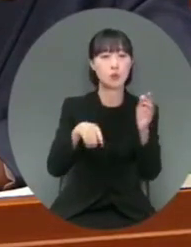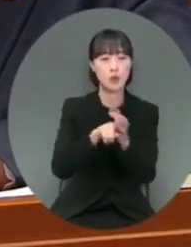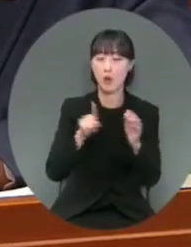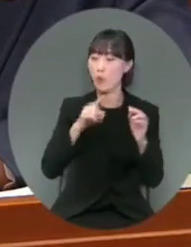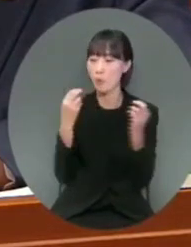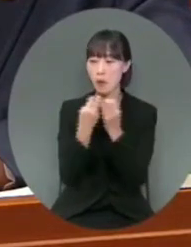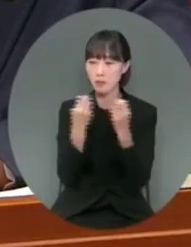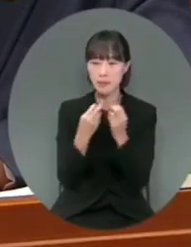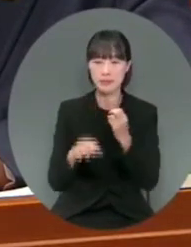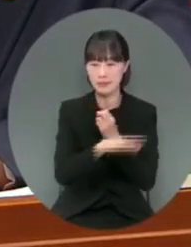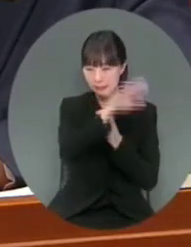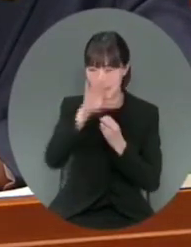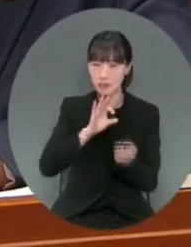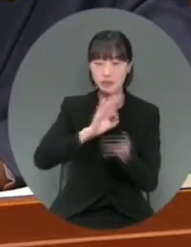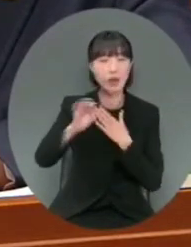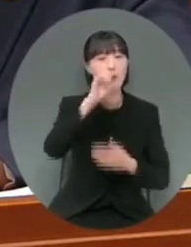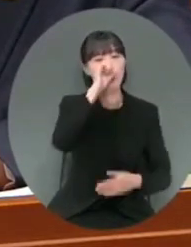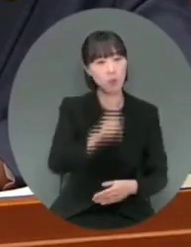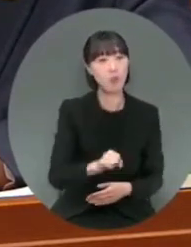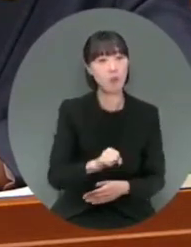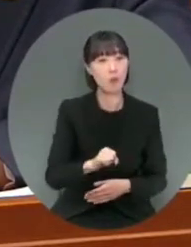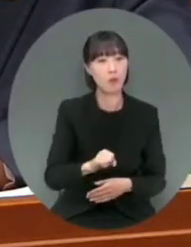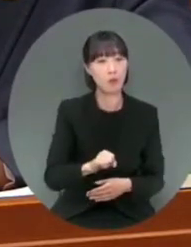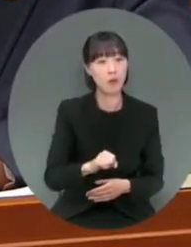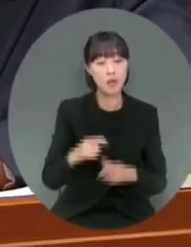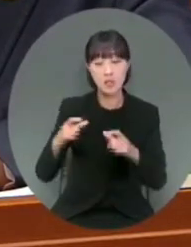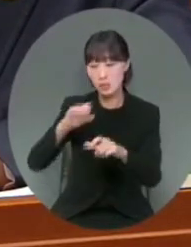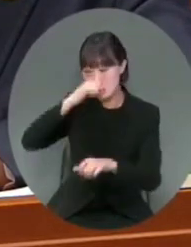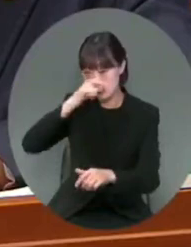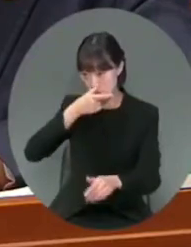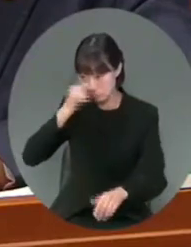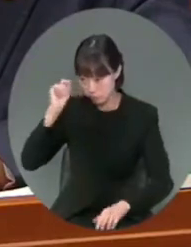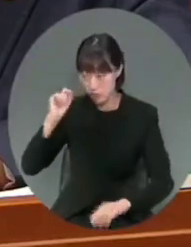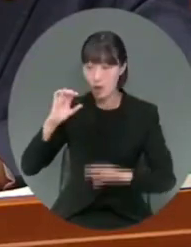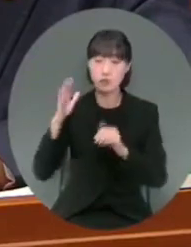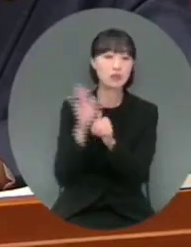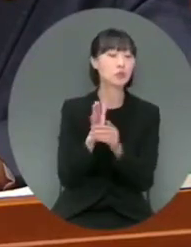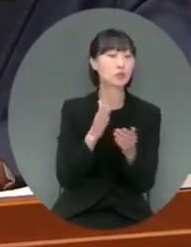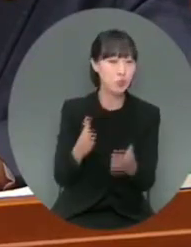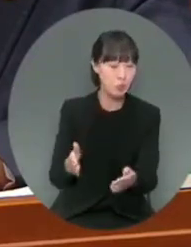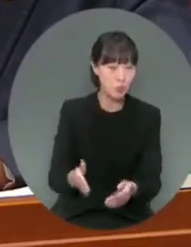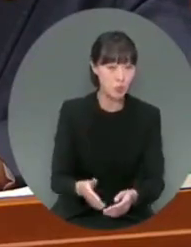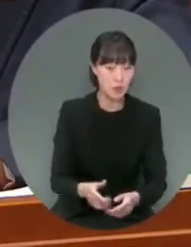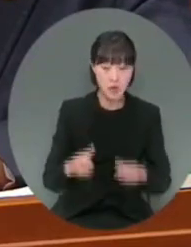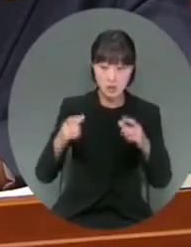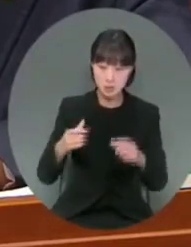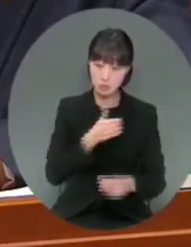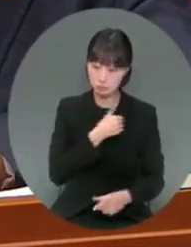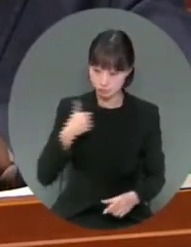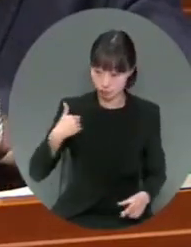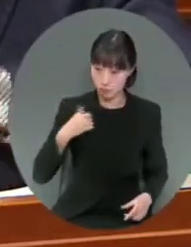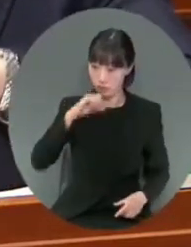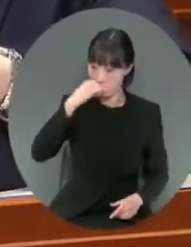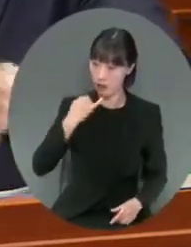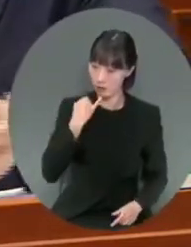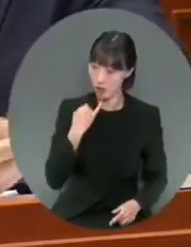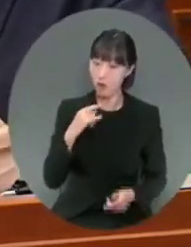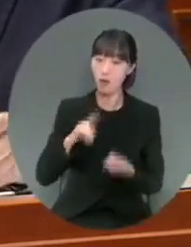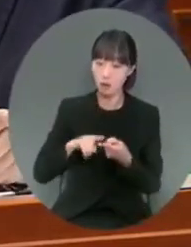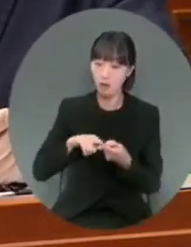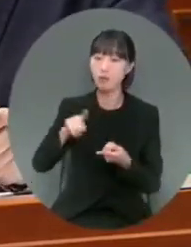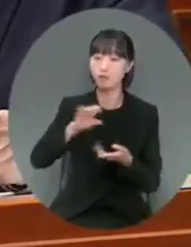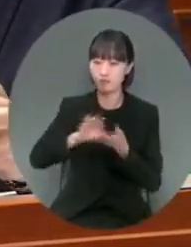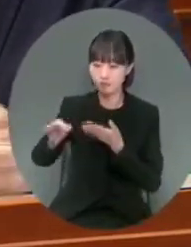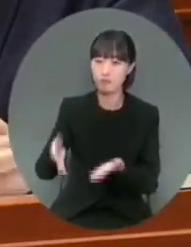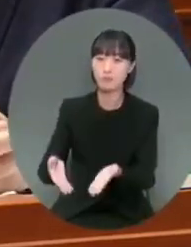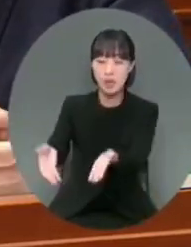택하든지 지역에 예산이 부족하면 국가가 지원하고 지역 예산이 충분하면 지역에서 하도록 하고 이렇게 해가는